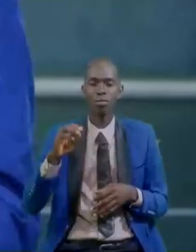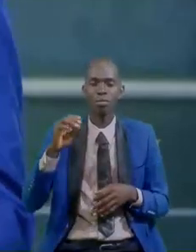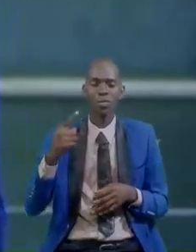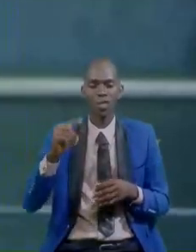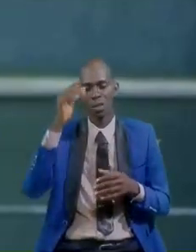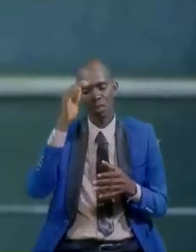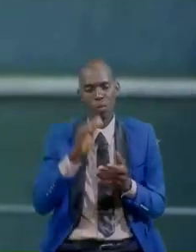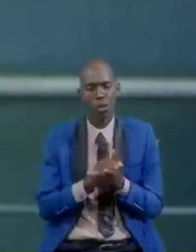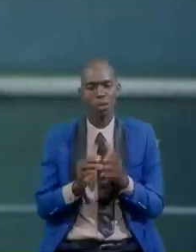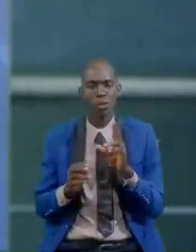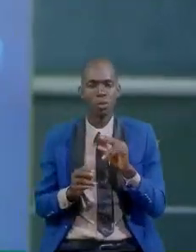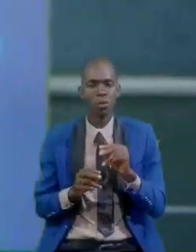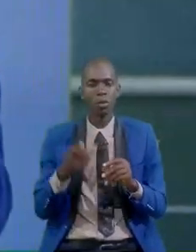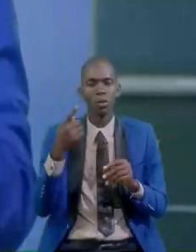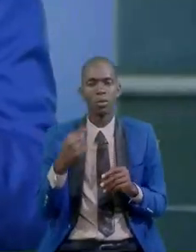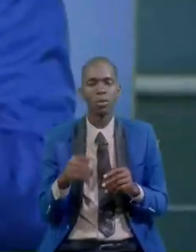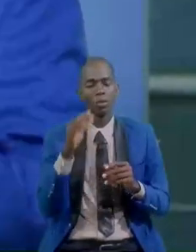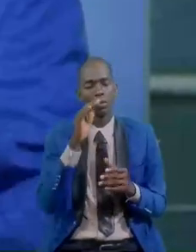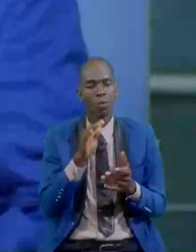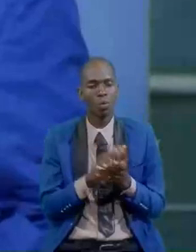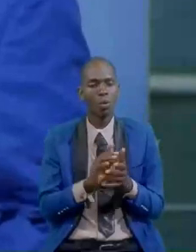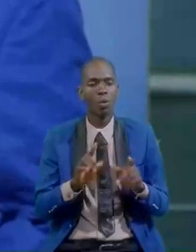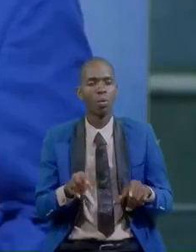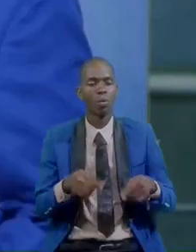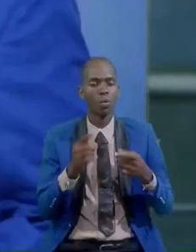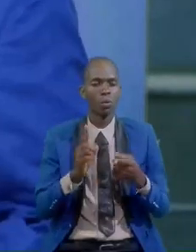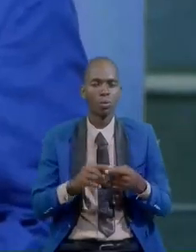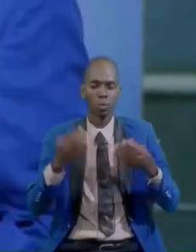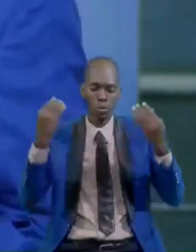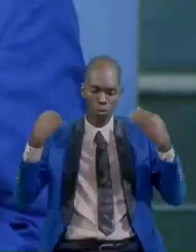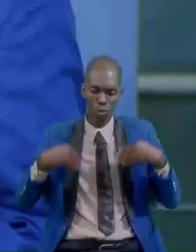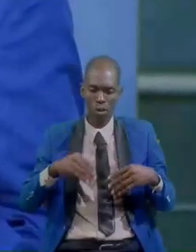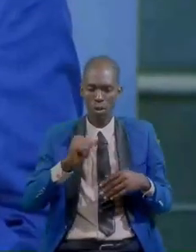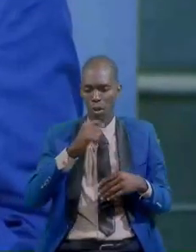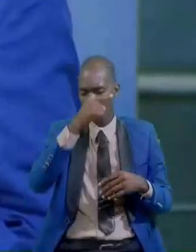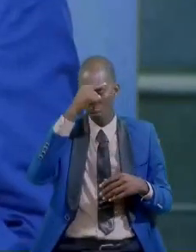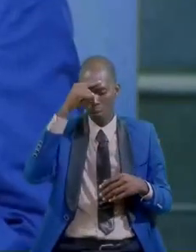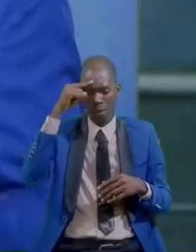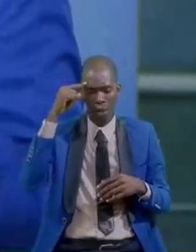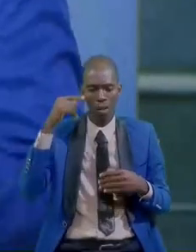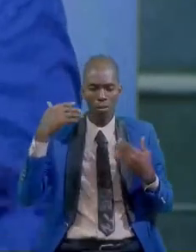Il ne lui a rien fait. La femme est allée porter un habit noir.